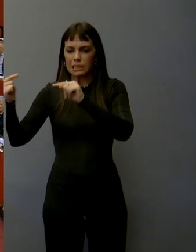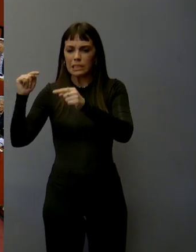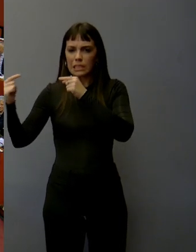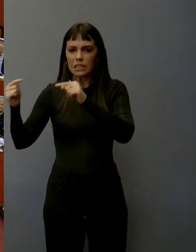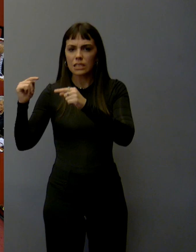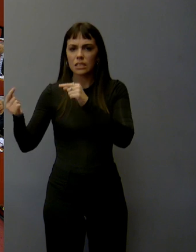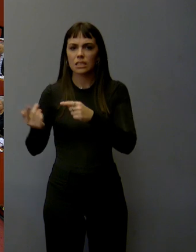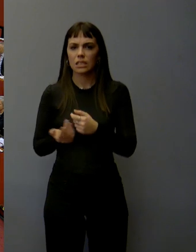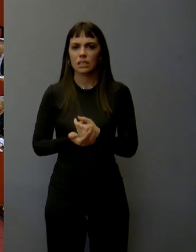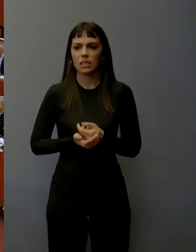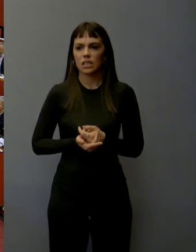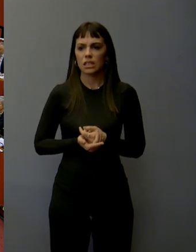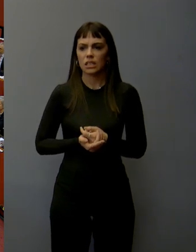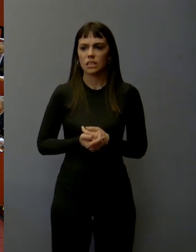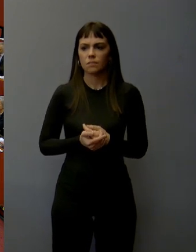perfetto